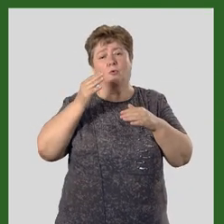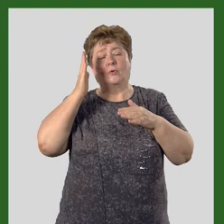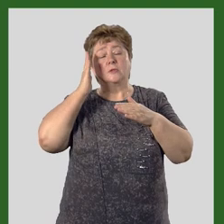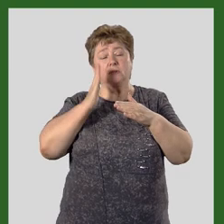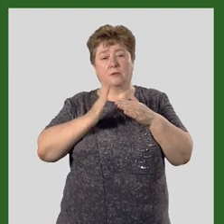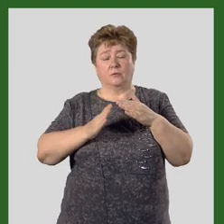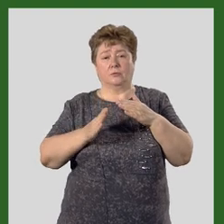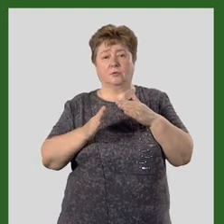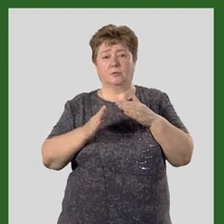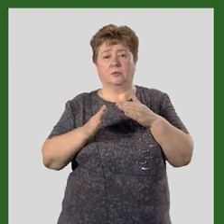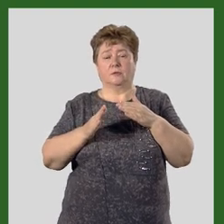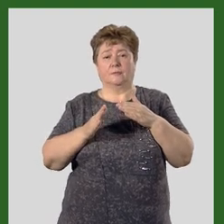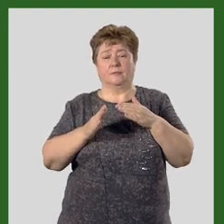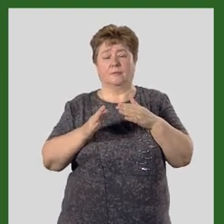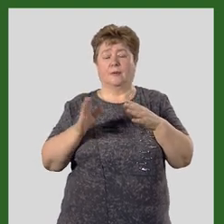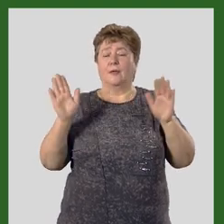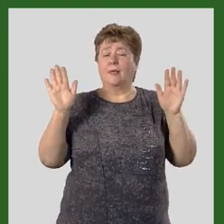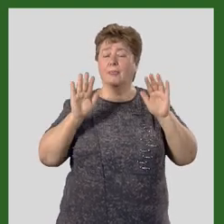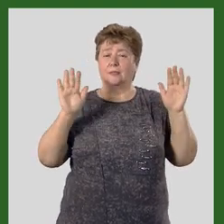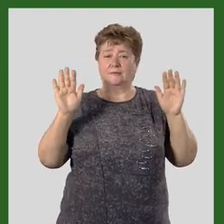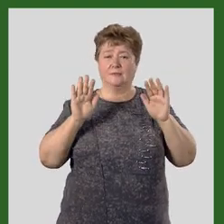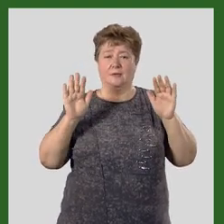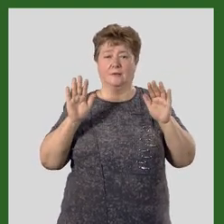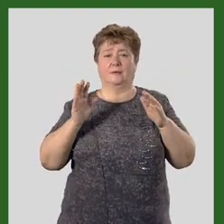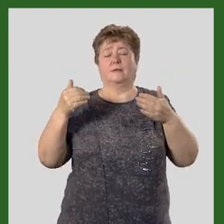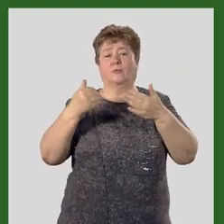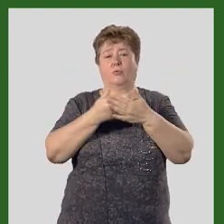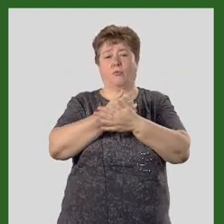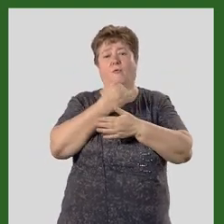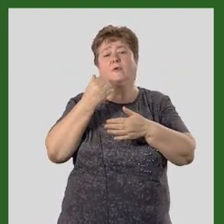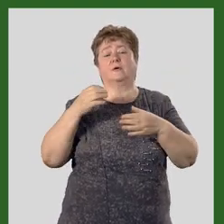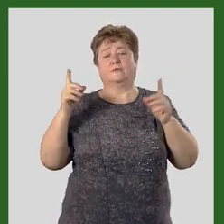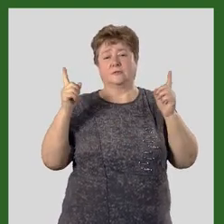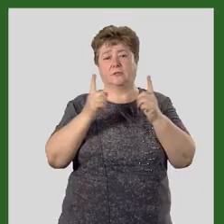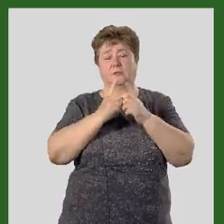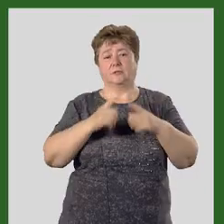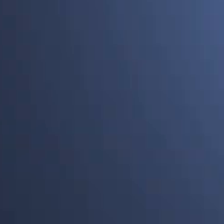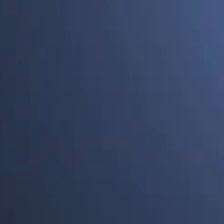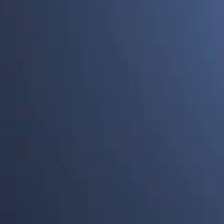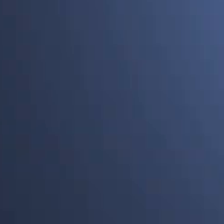подошел к концу. До свидания, до новых встреч!